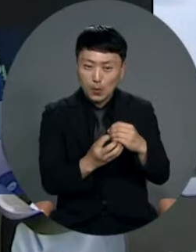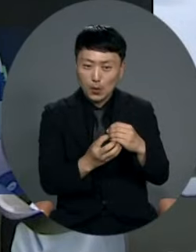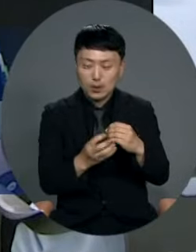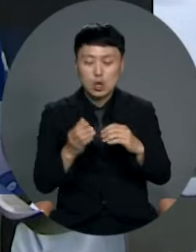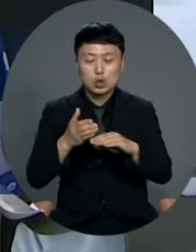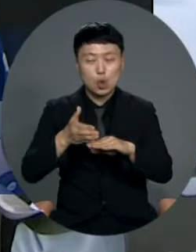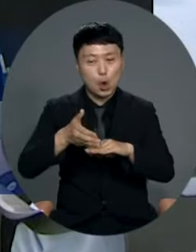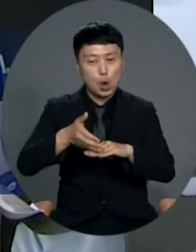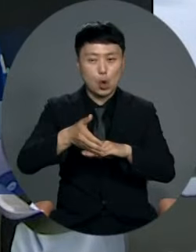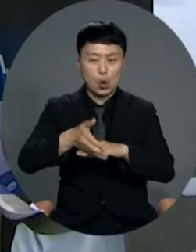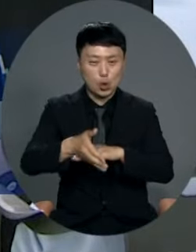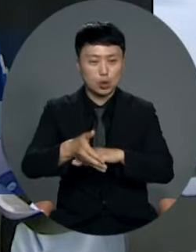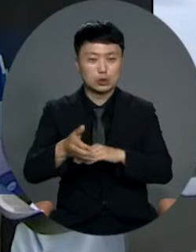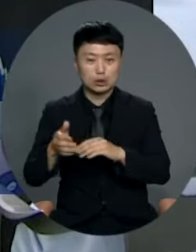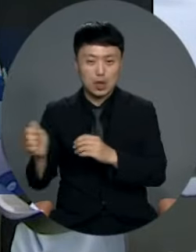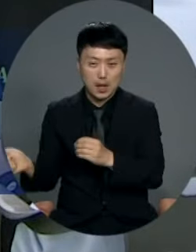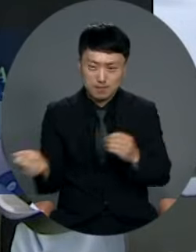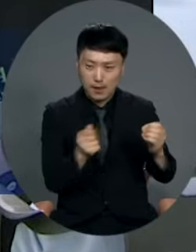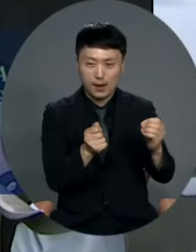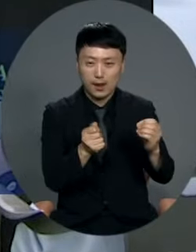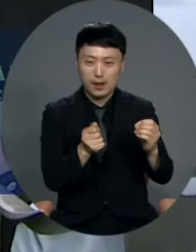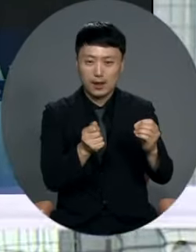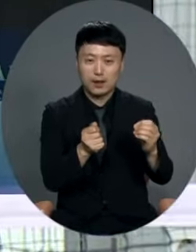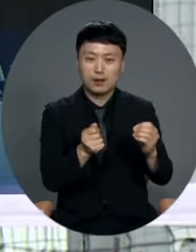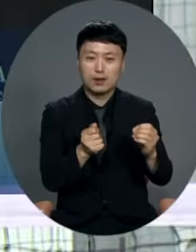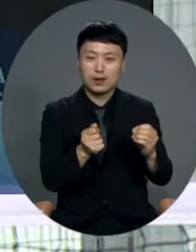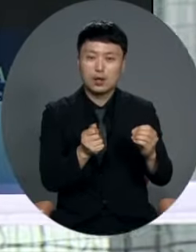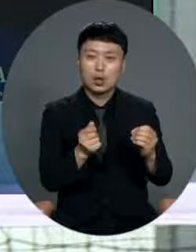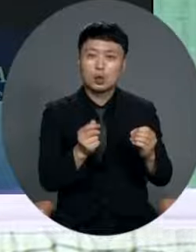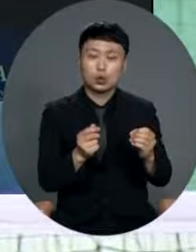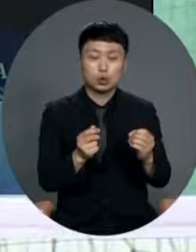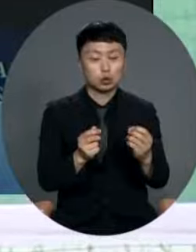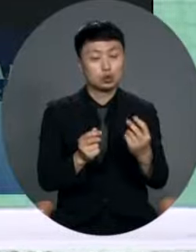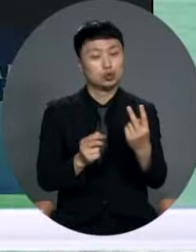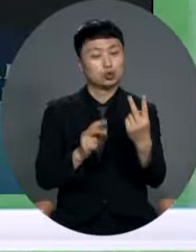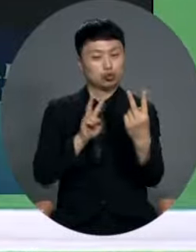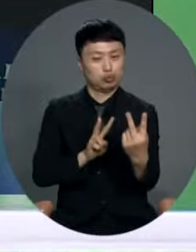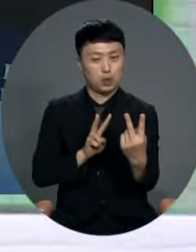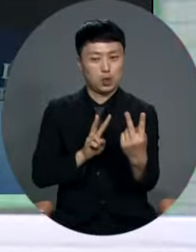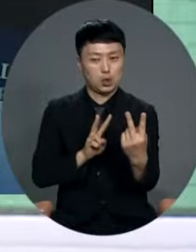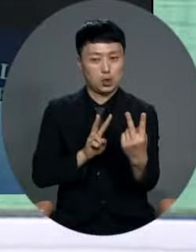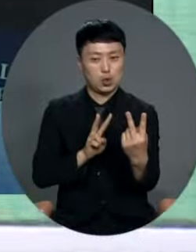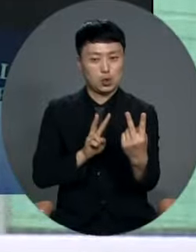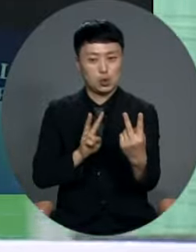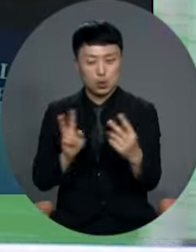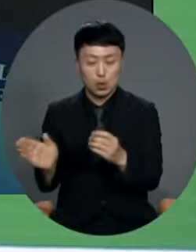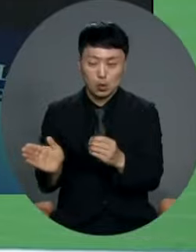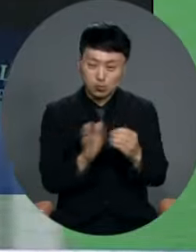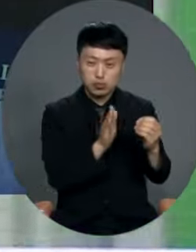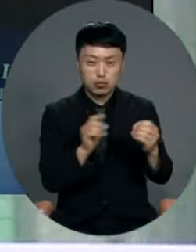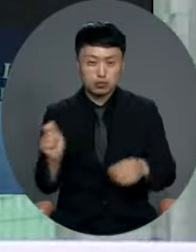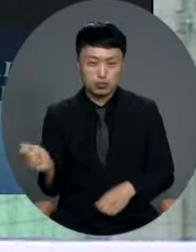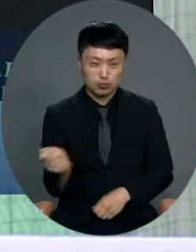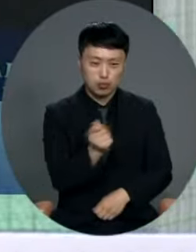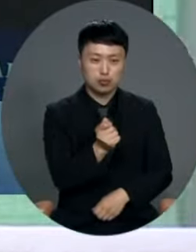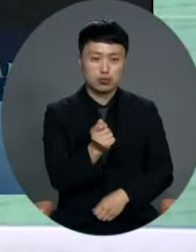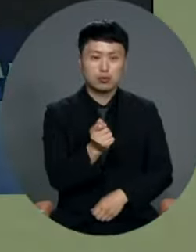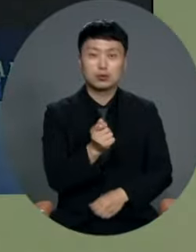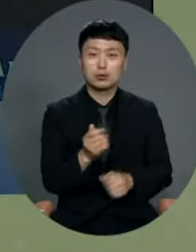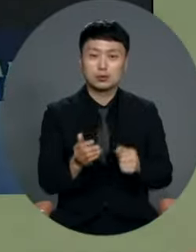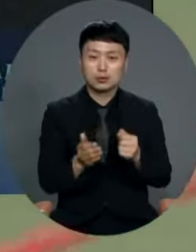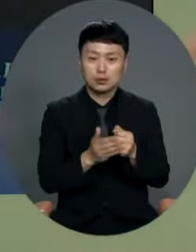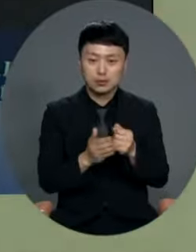많이 빠르지 않는 공이 많지 않거든요. 그리고 복식으로 많이 하니까 한 사람이 커버할 공간이 넓지 않아요.